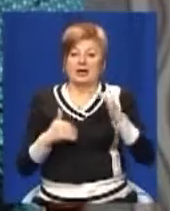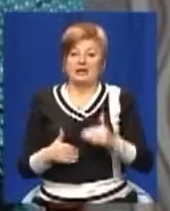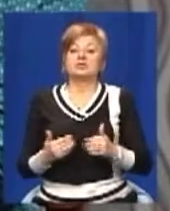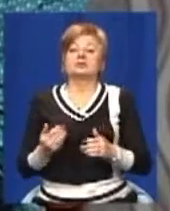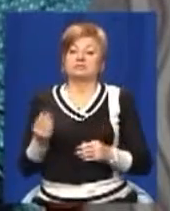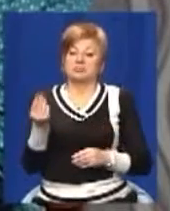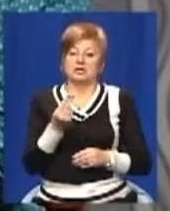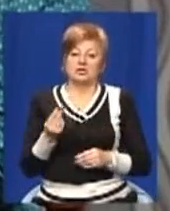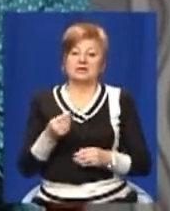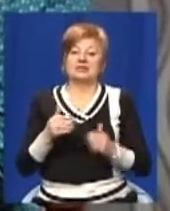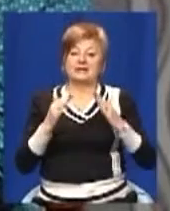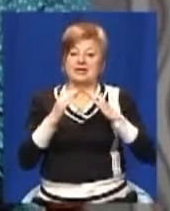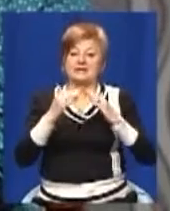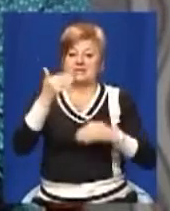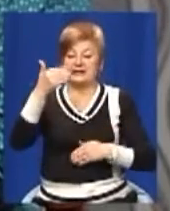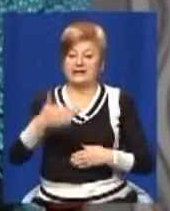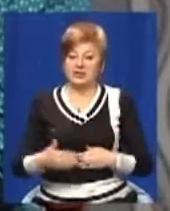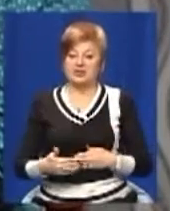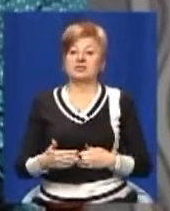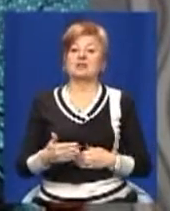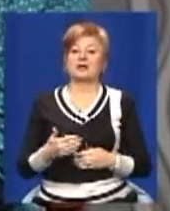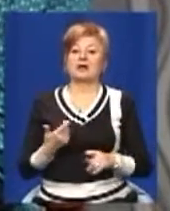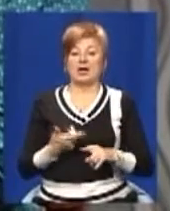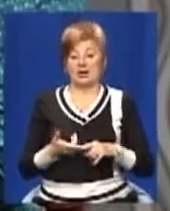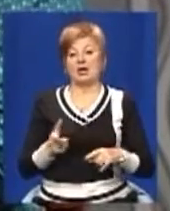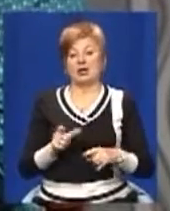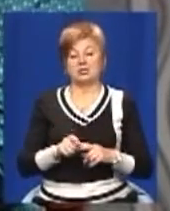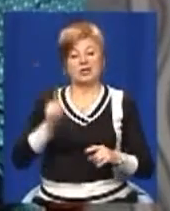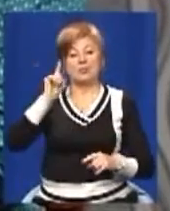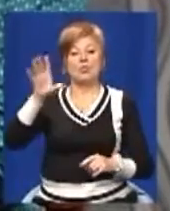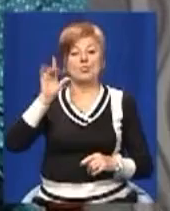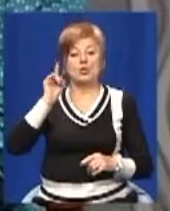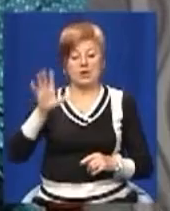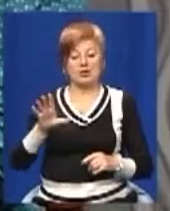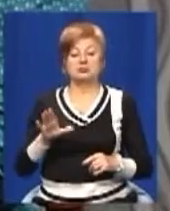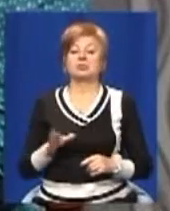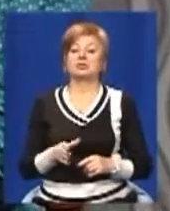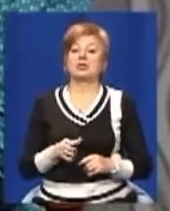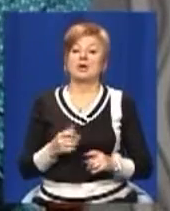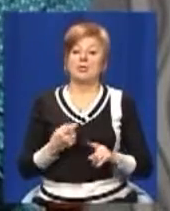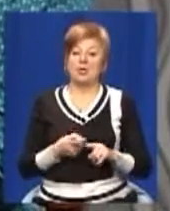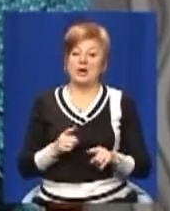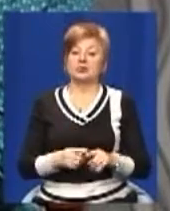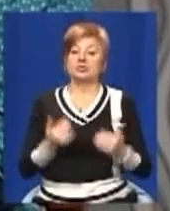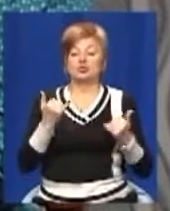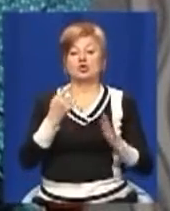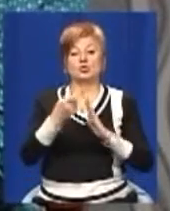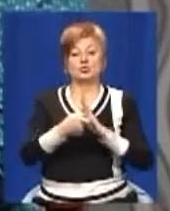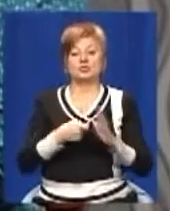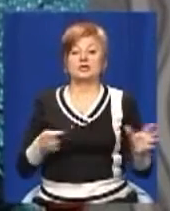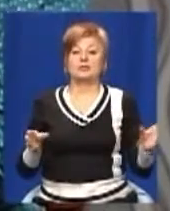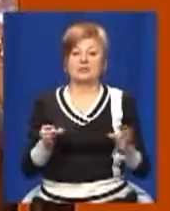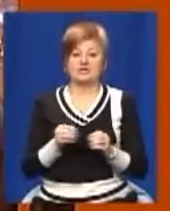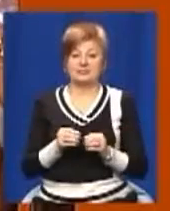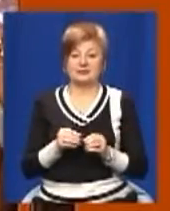малюнки на стінах будинків та асфальтах – це, до речі, дуже популярне та поширене явище. Тож, давай дізнаємося разом з